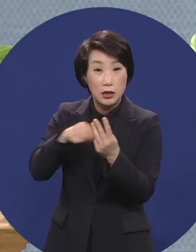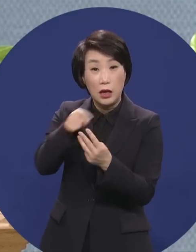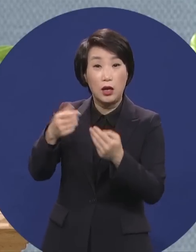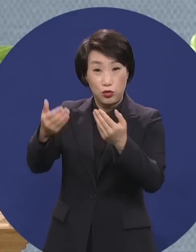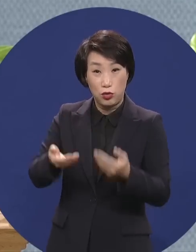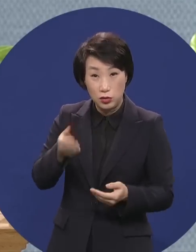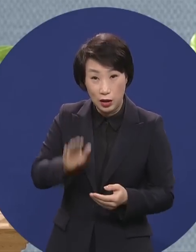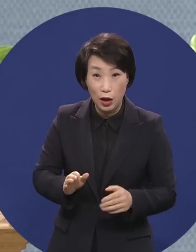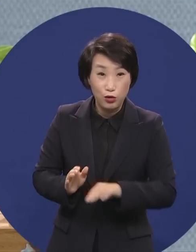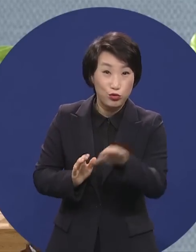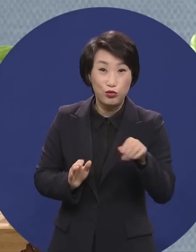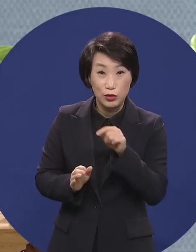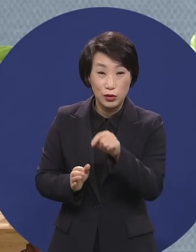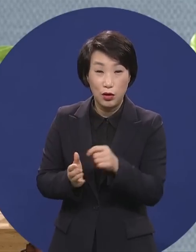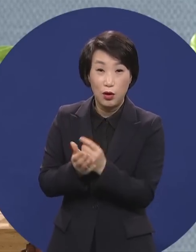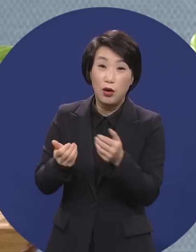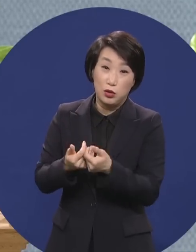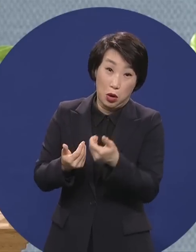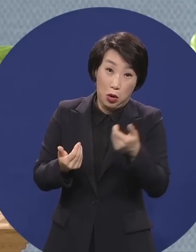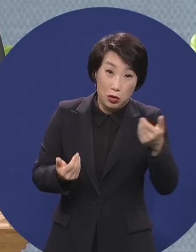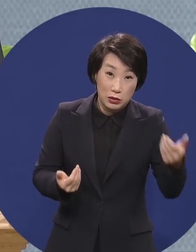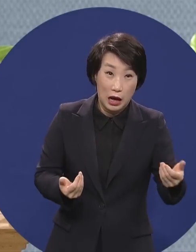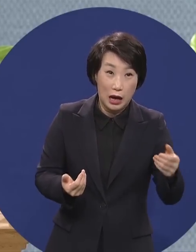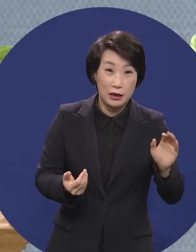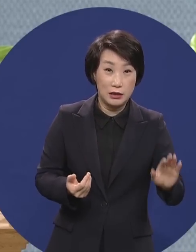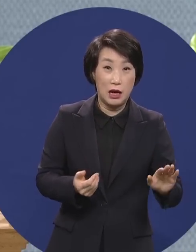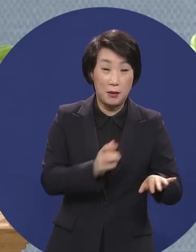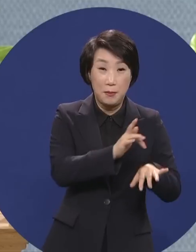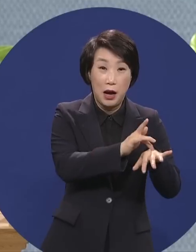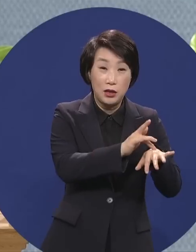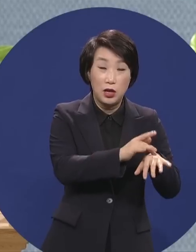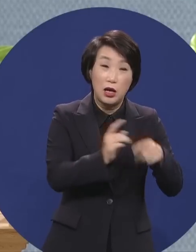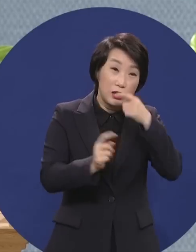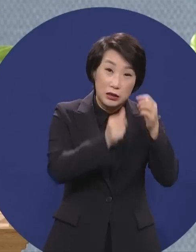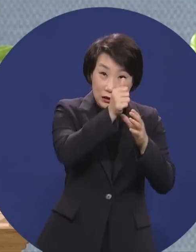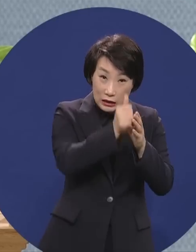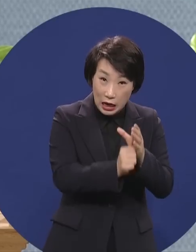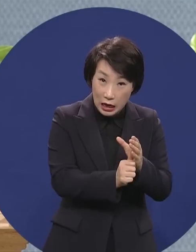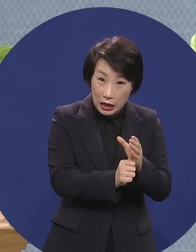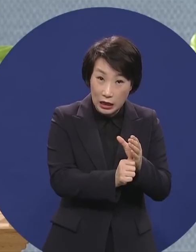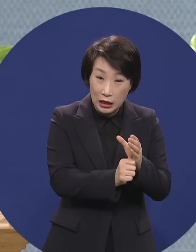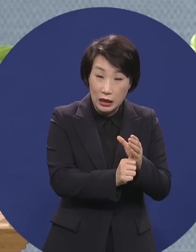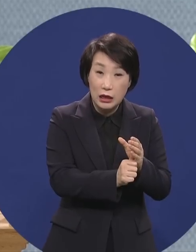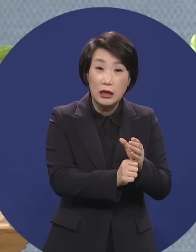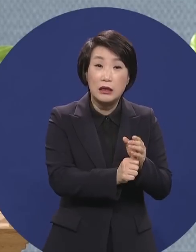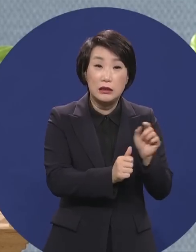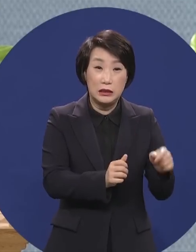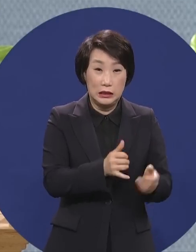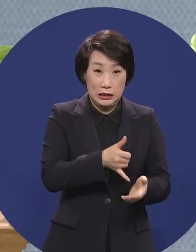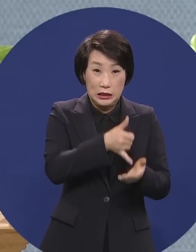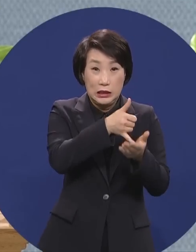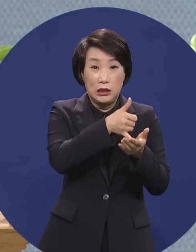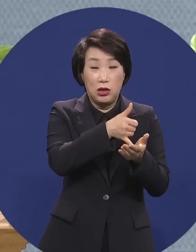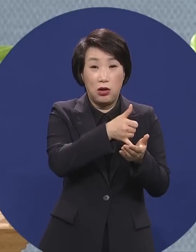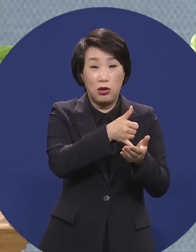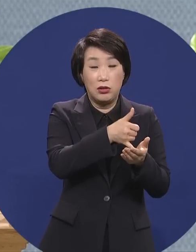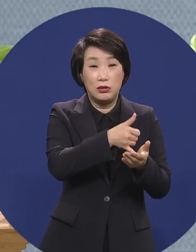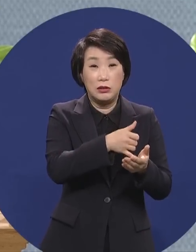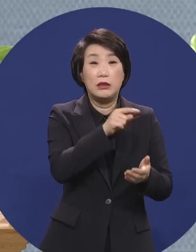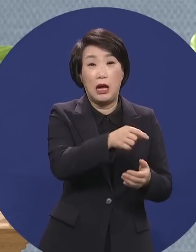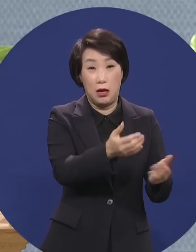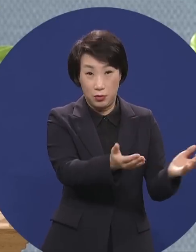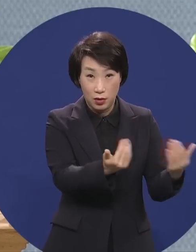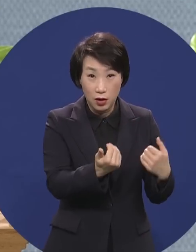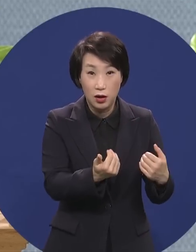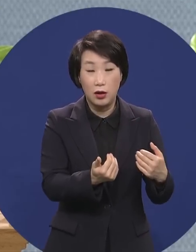주셨지만 우리는 거기서 벗어나서 마귀의 타락한 이 인격을